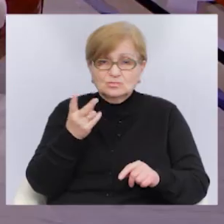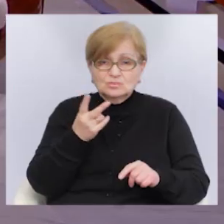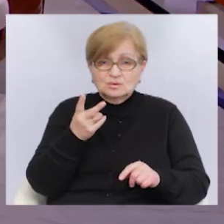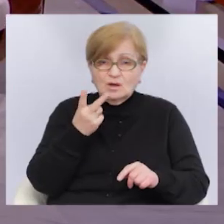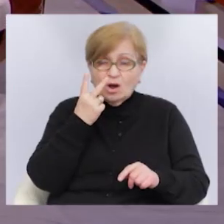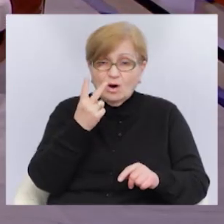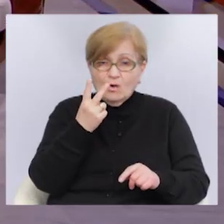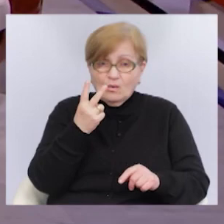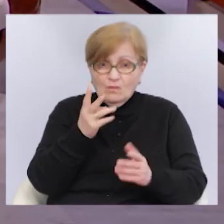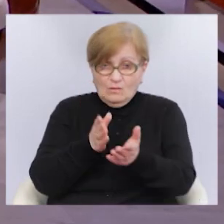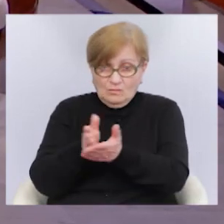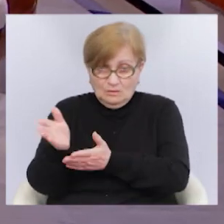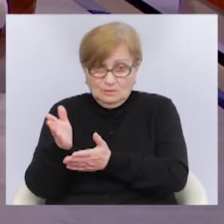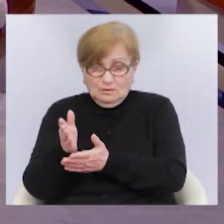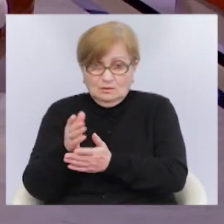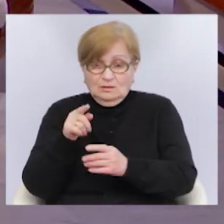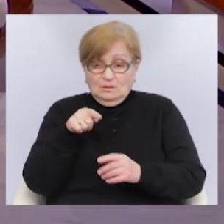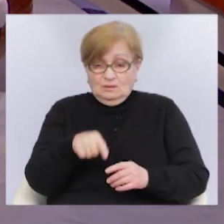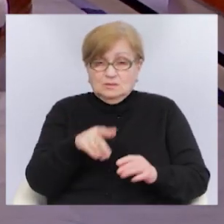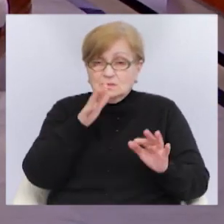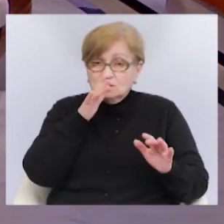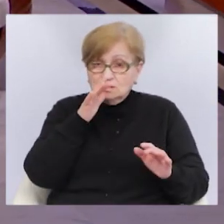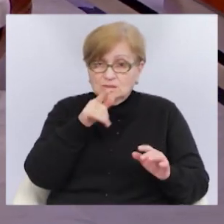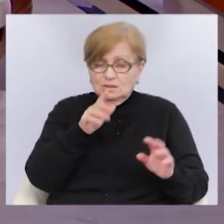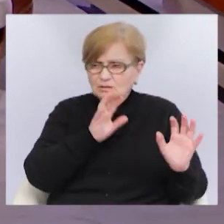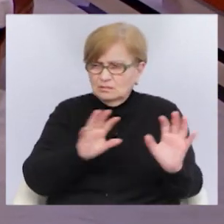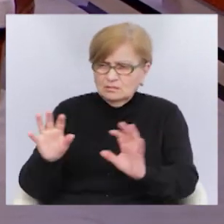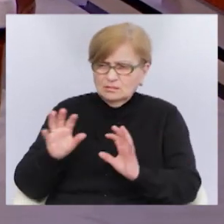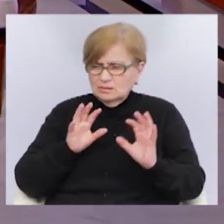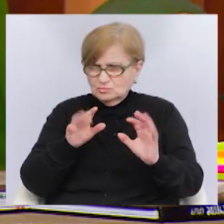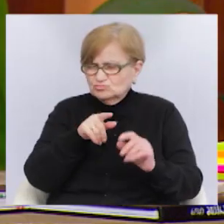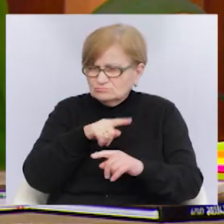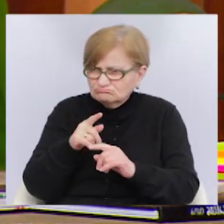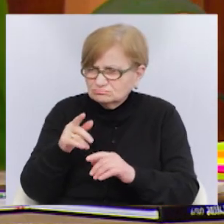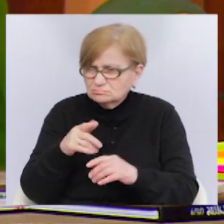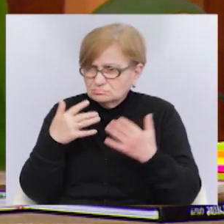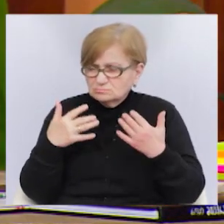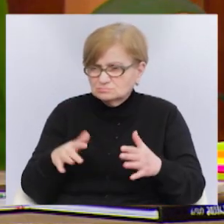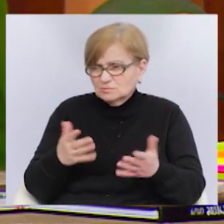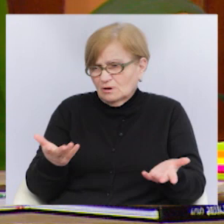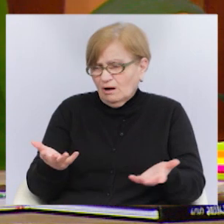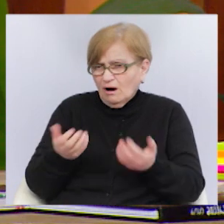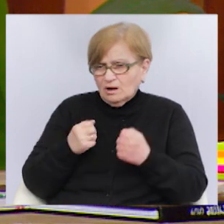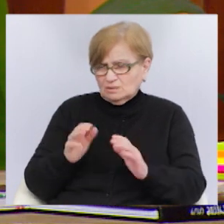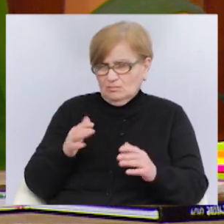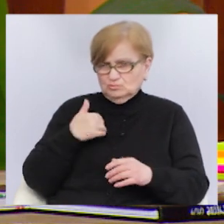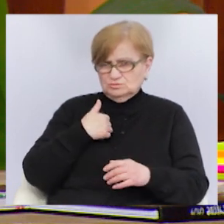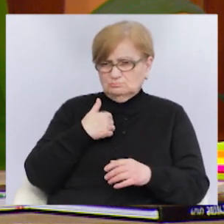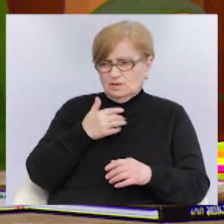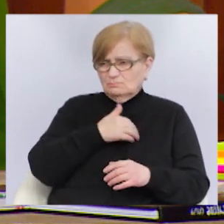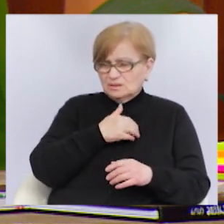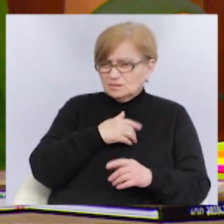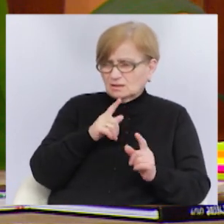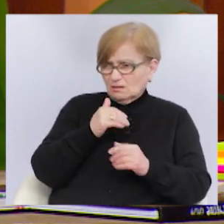რაღაცა შემოგთავაზოთ. ანუ ერთი არის, რომ იმ მომენტში, როდესაც ვსრუნავ და უცბად ხვდები, რომ ისე არ გამოდის, როგორც მე მინდა, ხა,